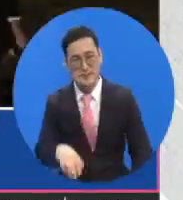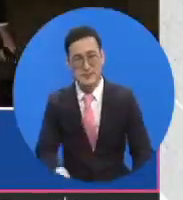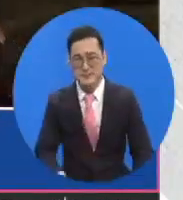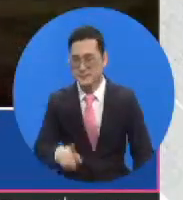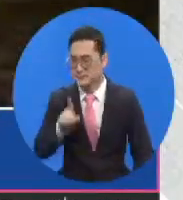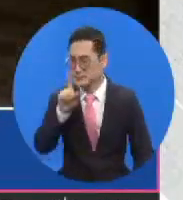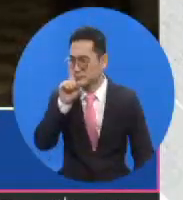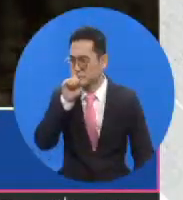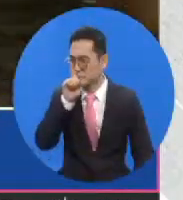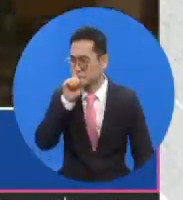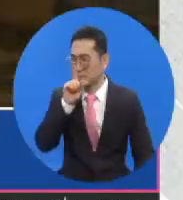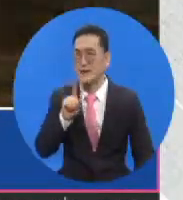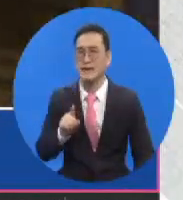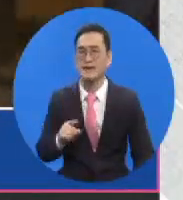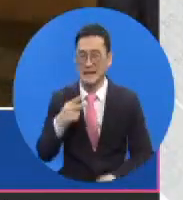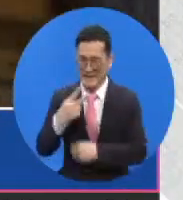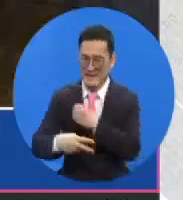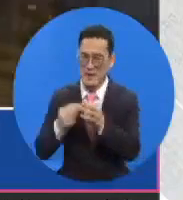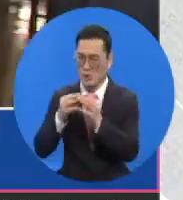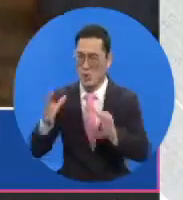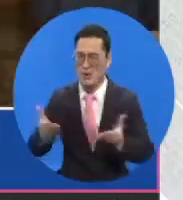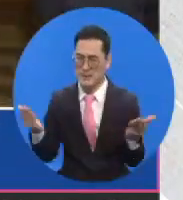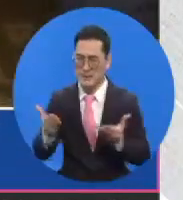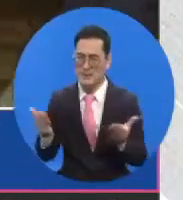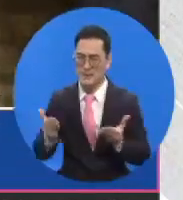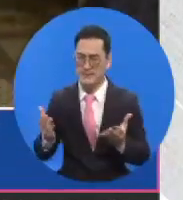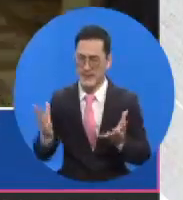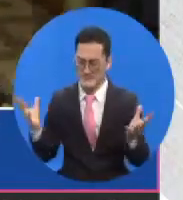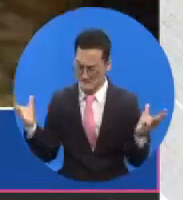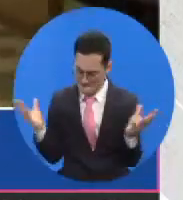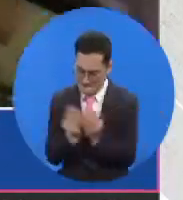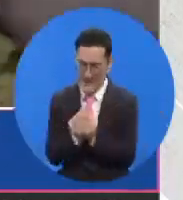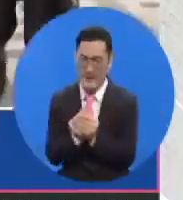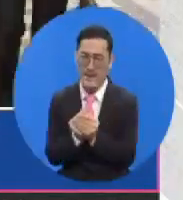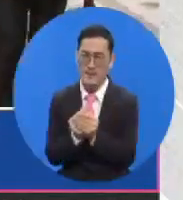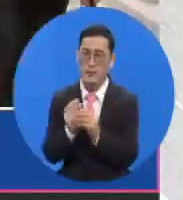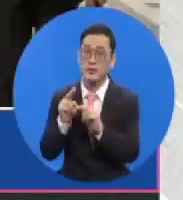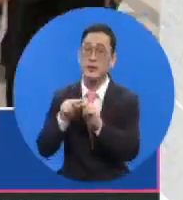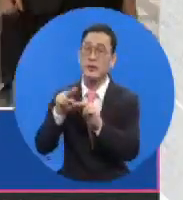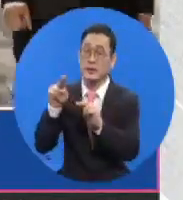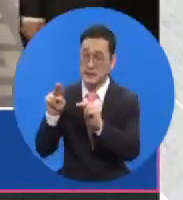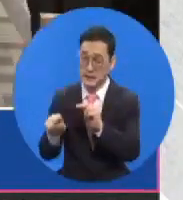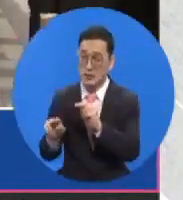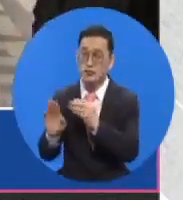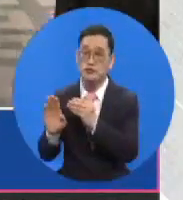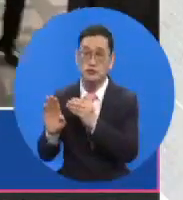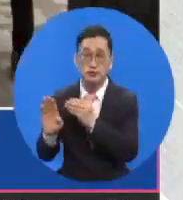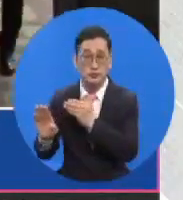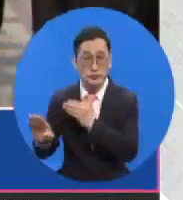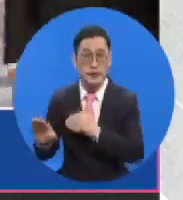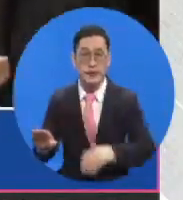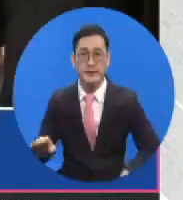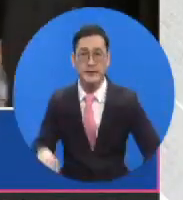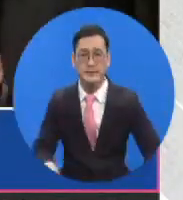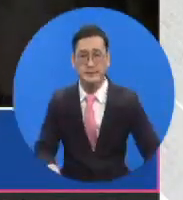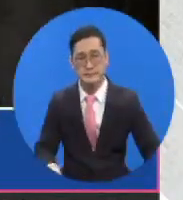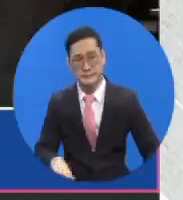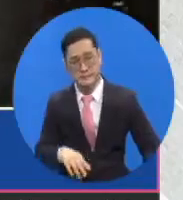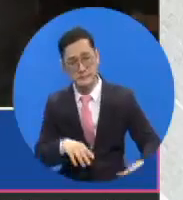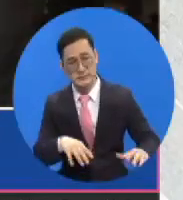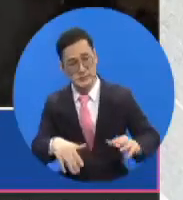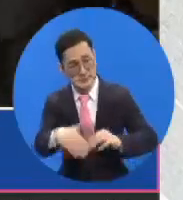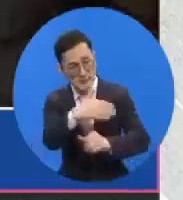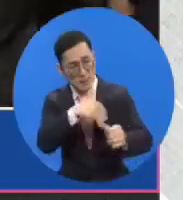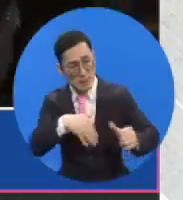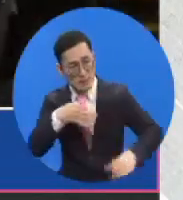임기를 끝까지 마치는 것이 본인에게 주어진 사명이다 생각을 할 것이고요. 그리고 아마 바로 정치를 하겠다고 뛰어나오는 것이 아니라 그 뒤로 세상이 돌아가게 되는 많은